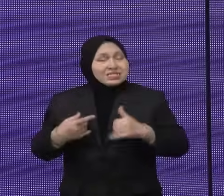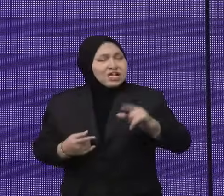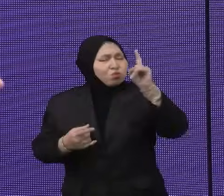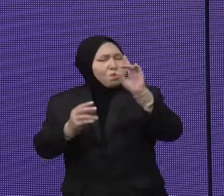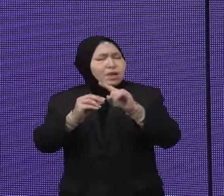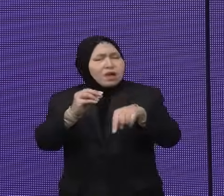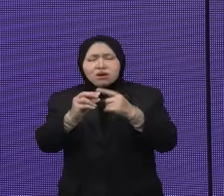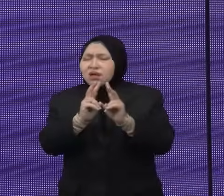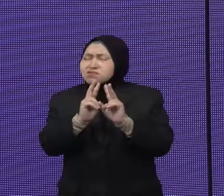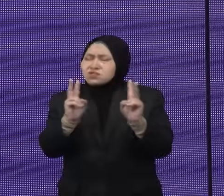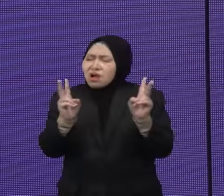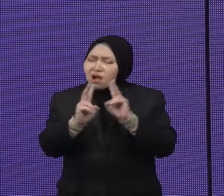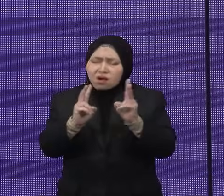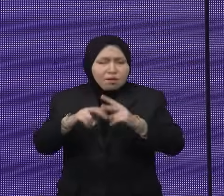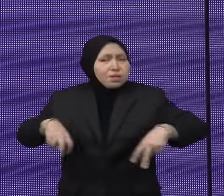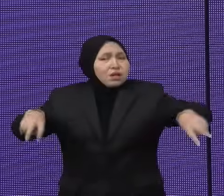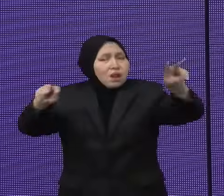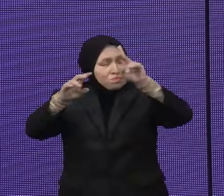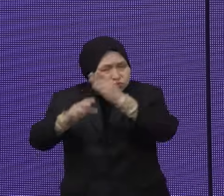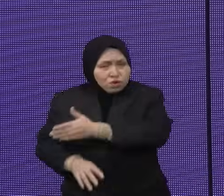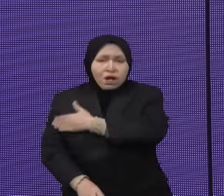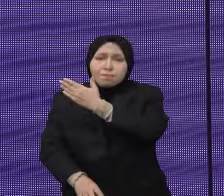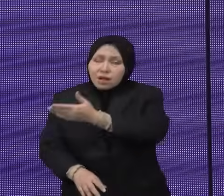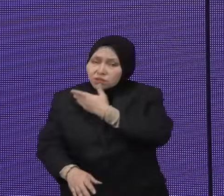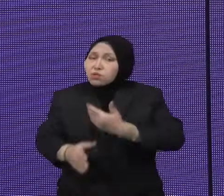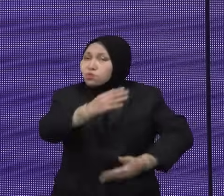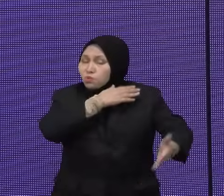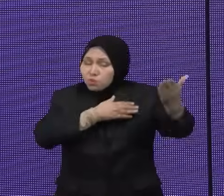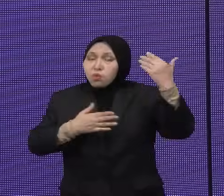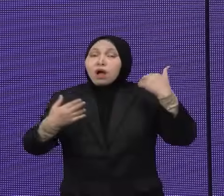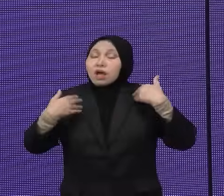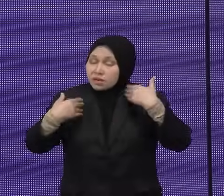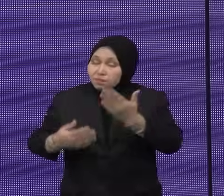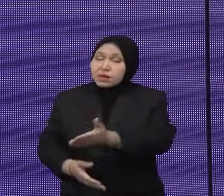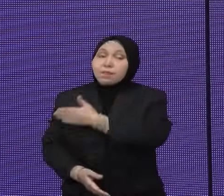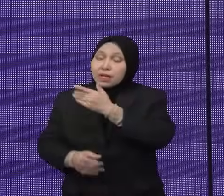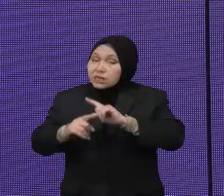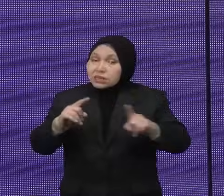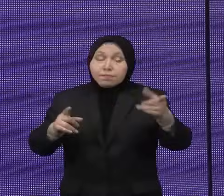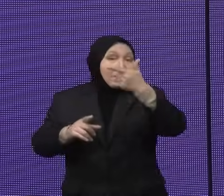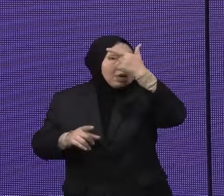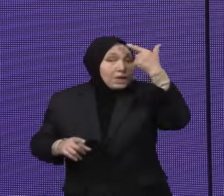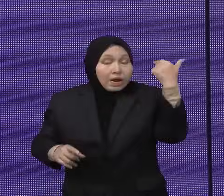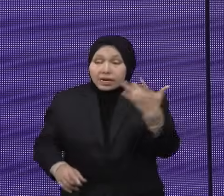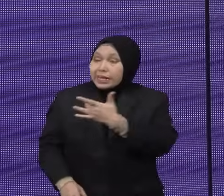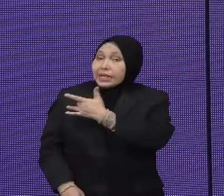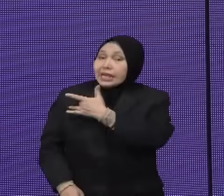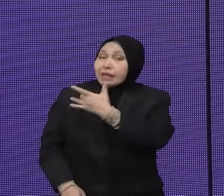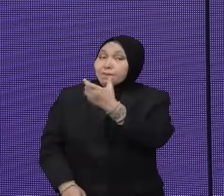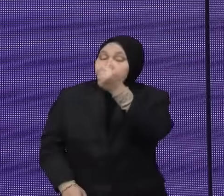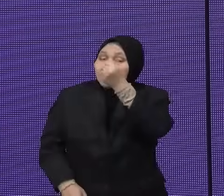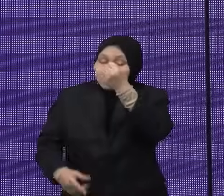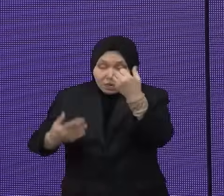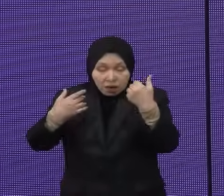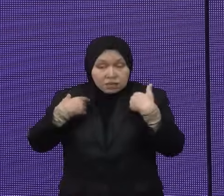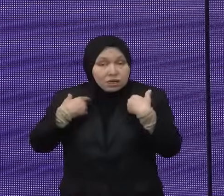perkara yang amat berharga Ustaz ya. Walaupun seorang hamba pada zaman dahulu ada perhambaan, tetapi kerana iman yang muncul